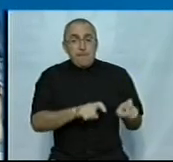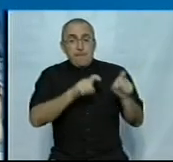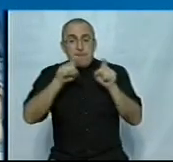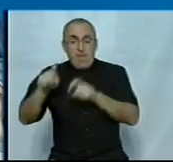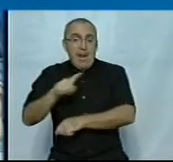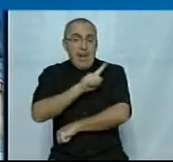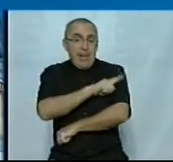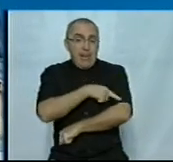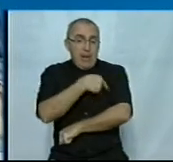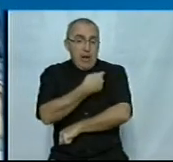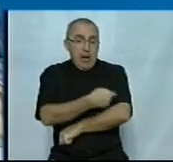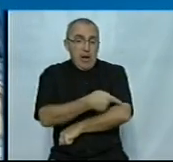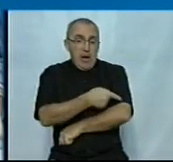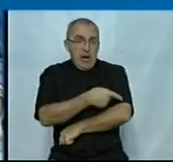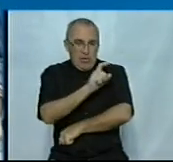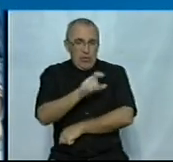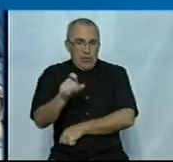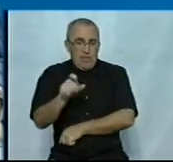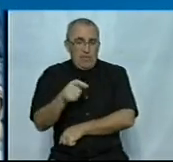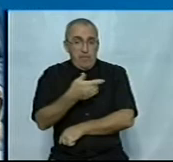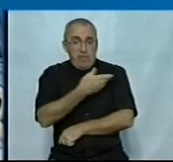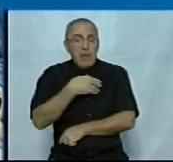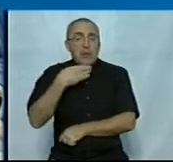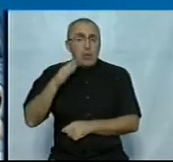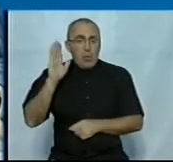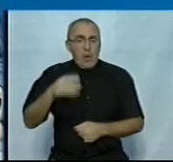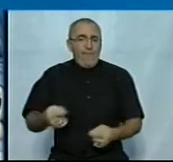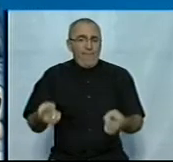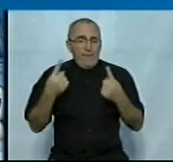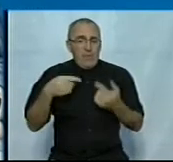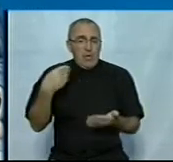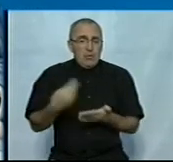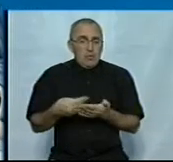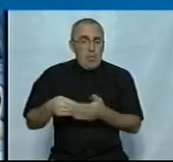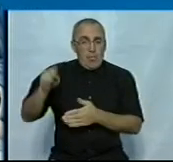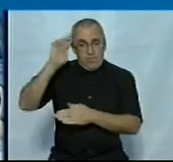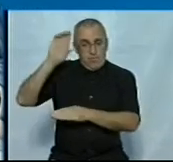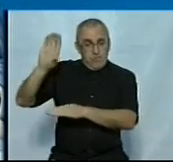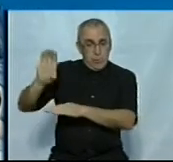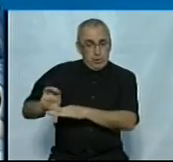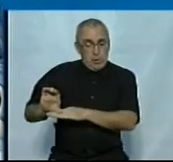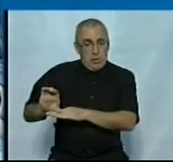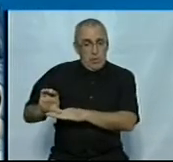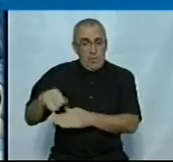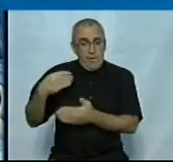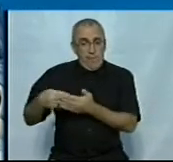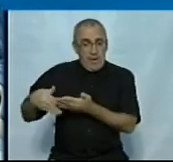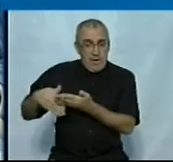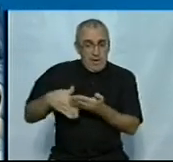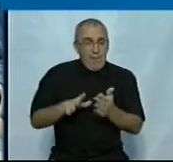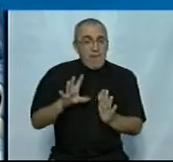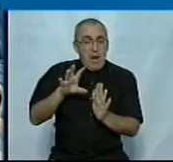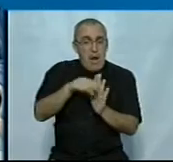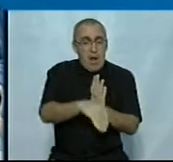лікарню. Тим більше, що ми достатньо велику суму бюджетного фінансування